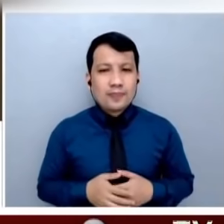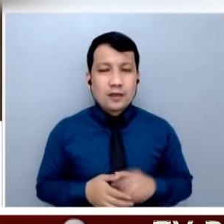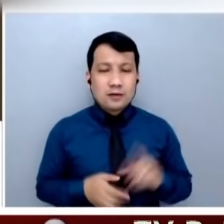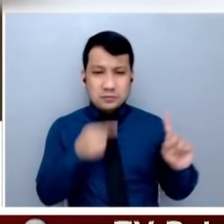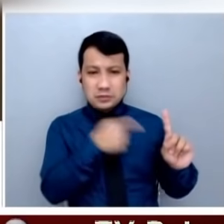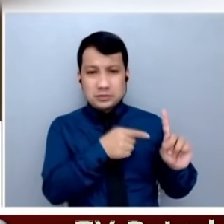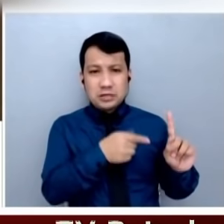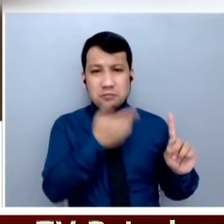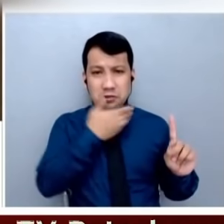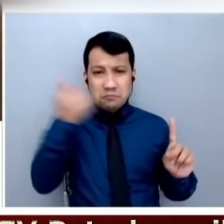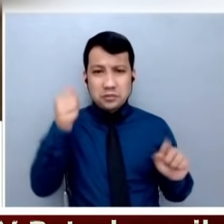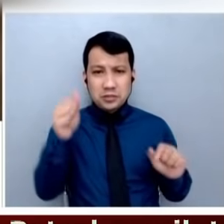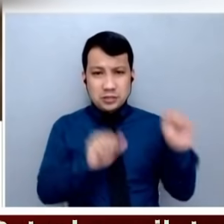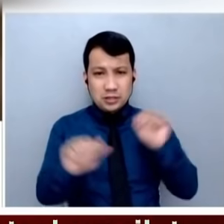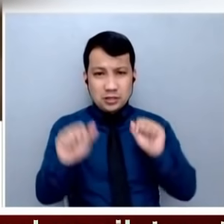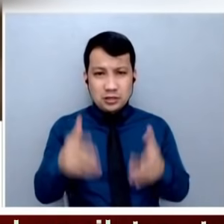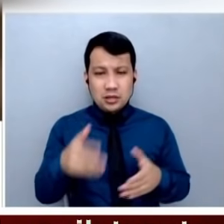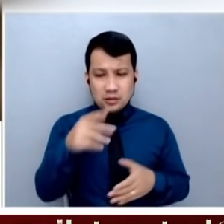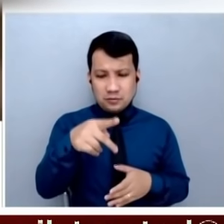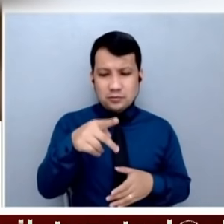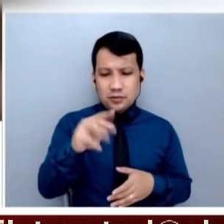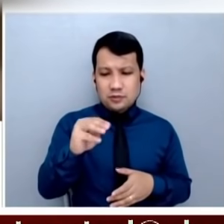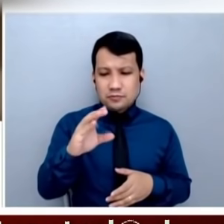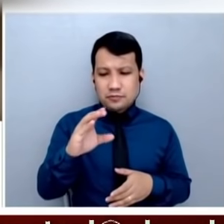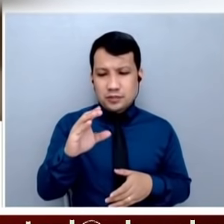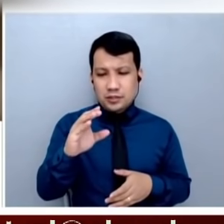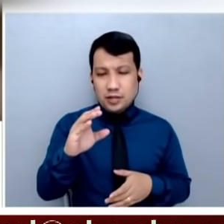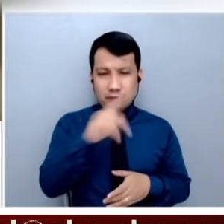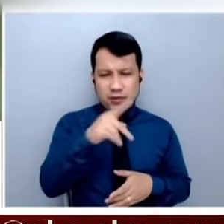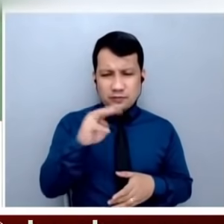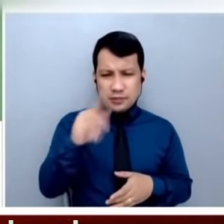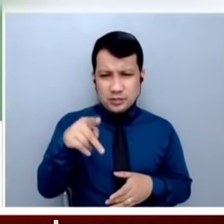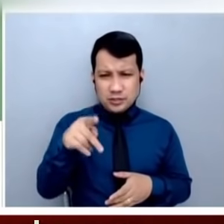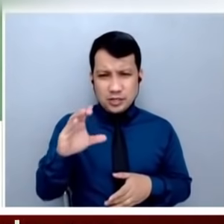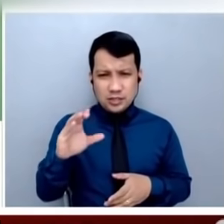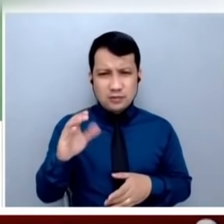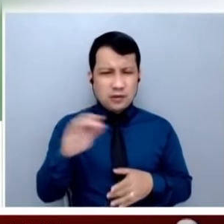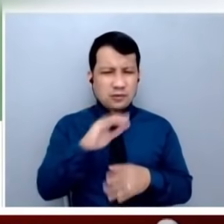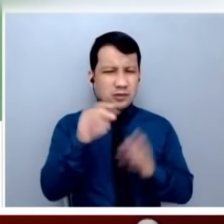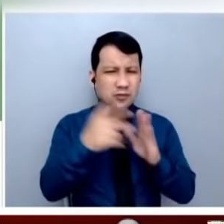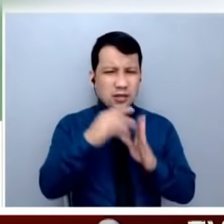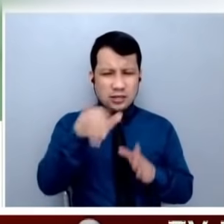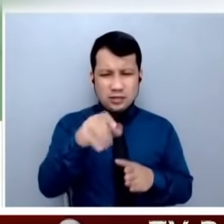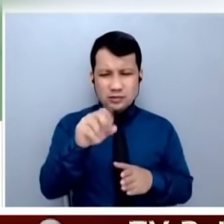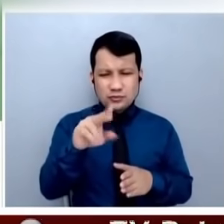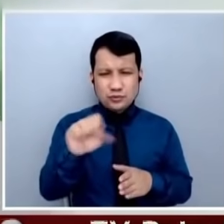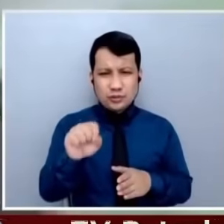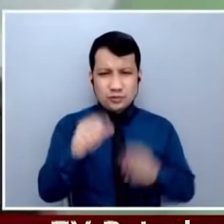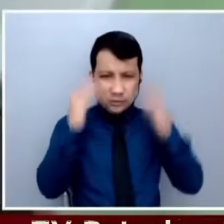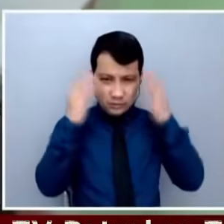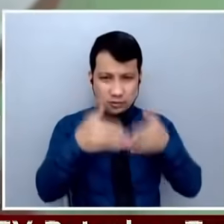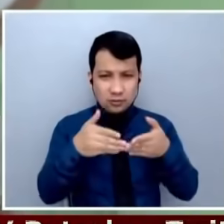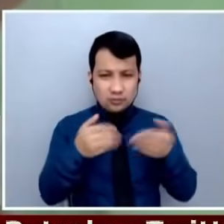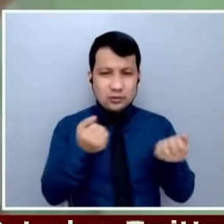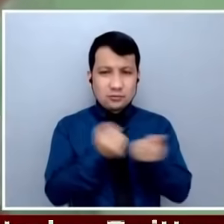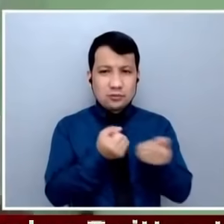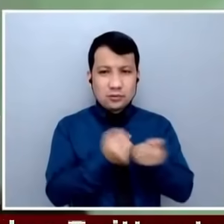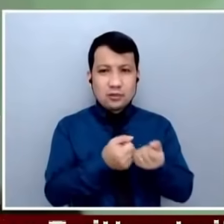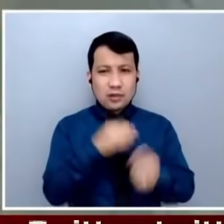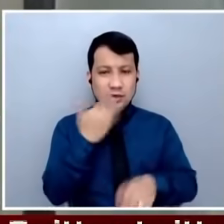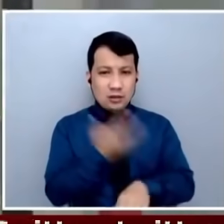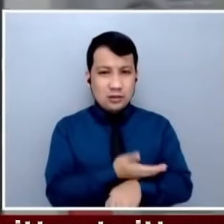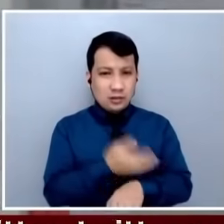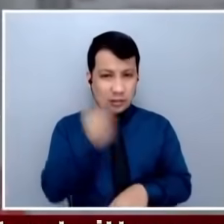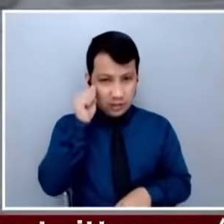Best Actress sa PMPC Star Awards para sa pelikulang Jesusa. Tututukan muna ni Sylvia ngayon ang pagsuporta sa anak na si